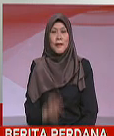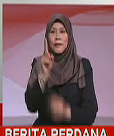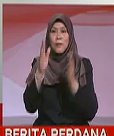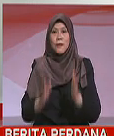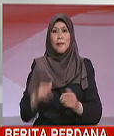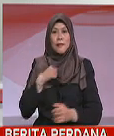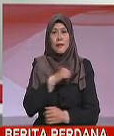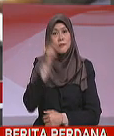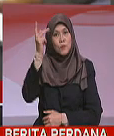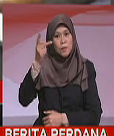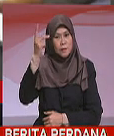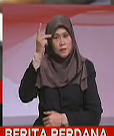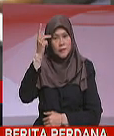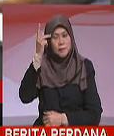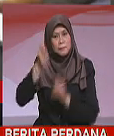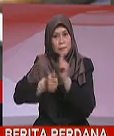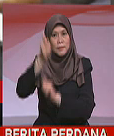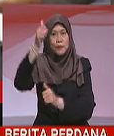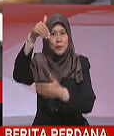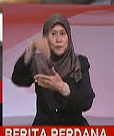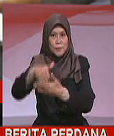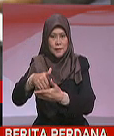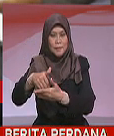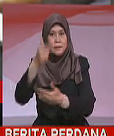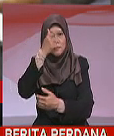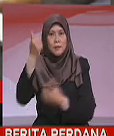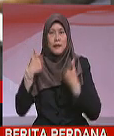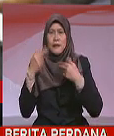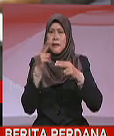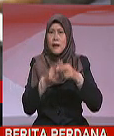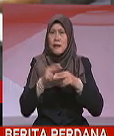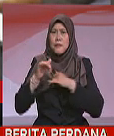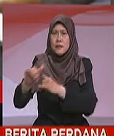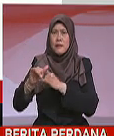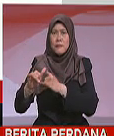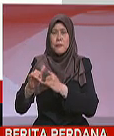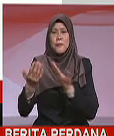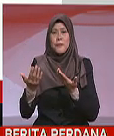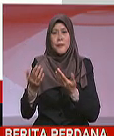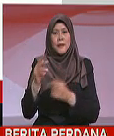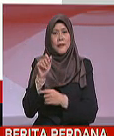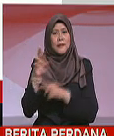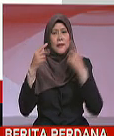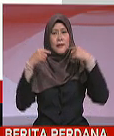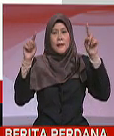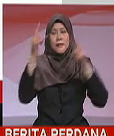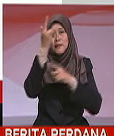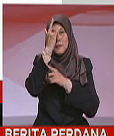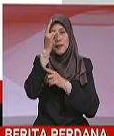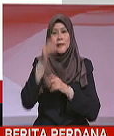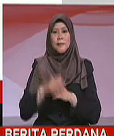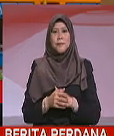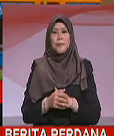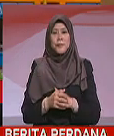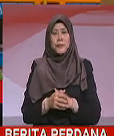Seorang ahli politik Namibia yang memenangi pilihan raya negara itu kerana mempunyai nama yang sama seperti diktator terkenal Jerman, Adolf